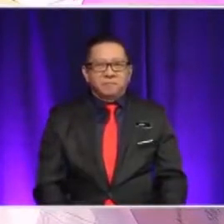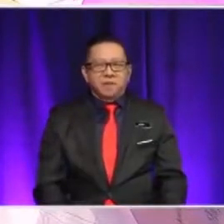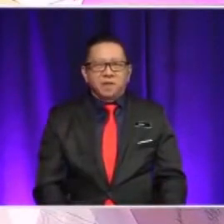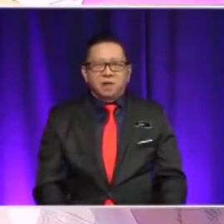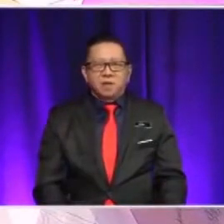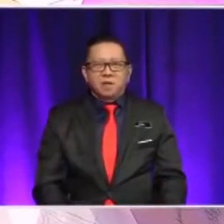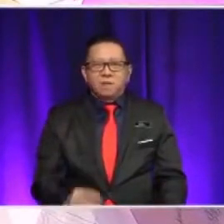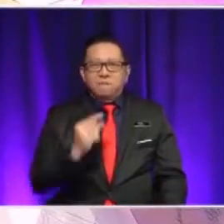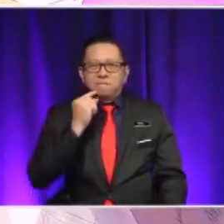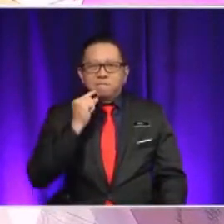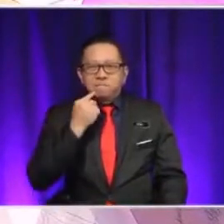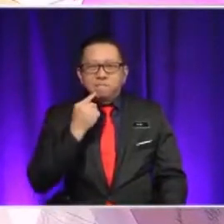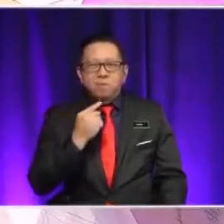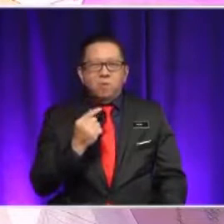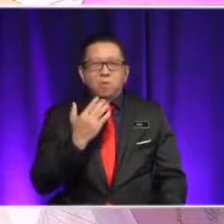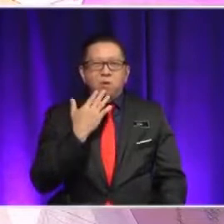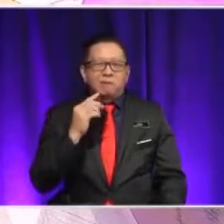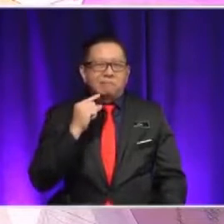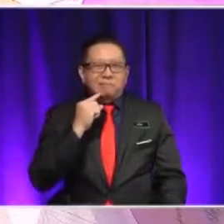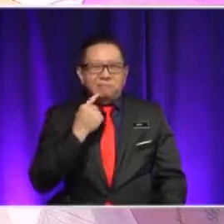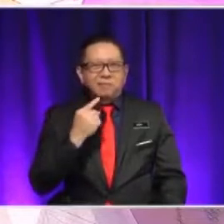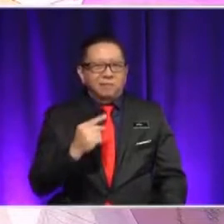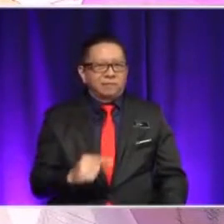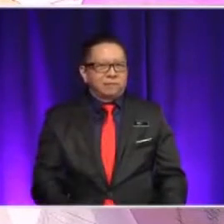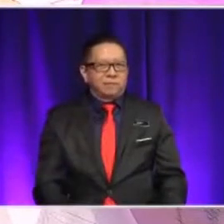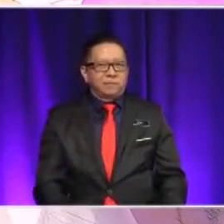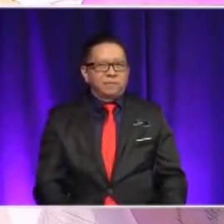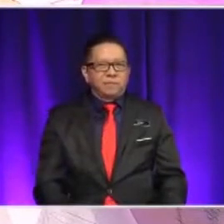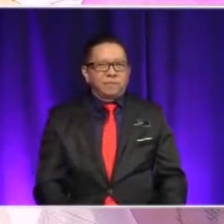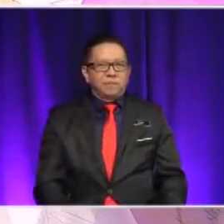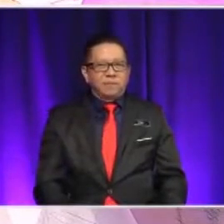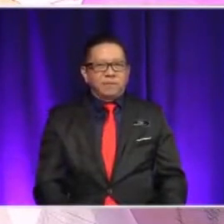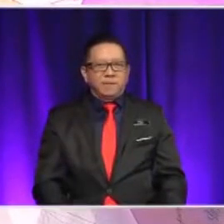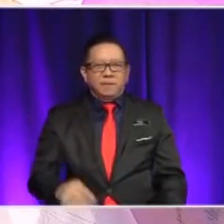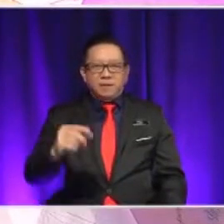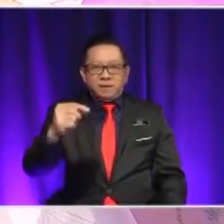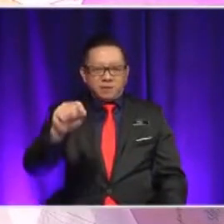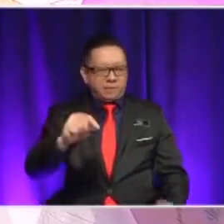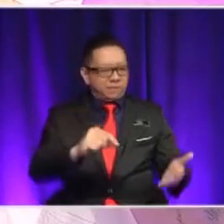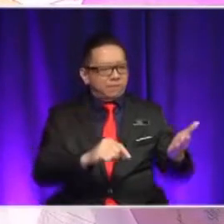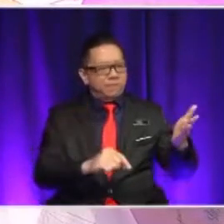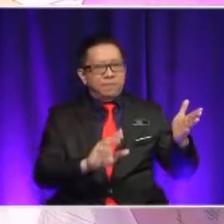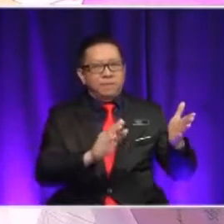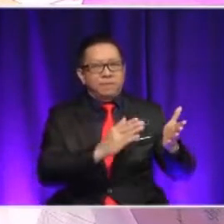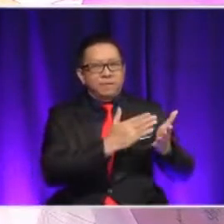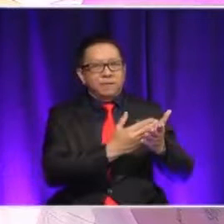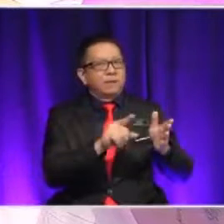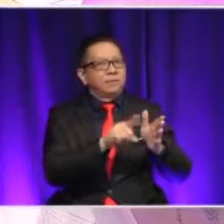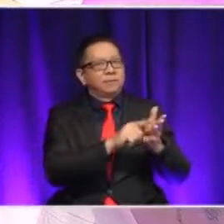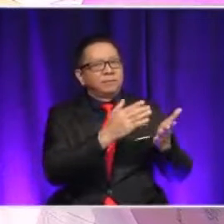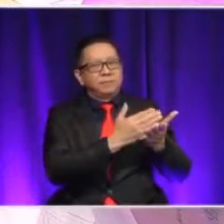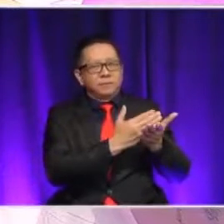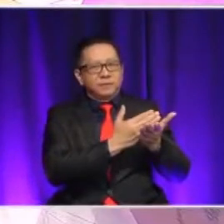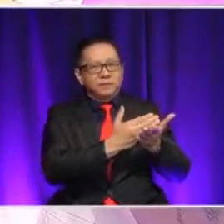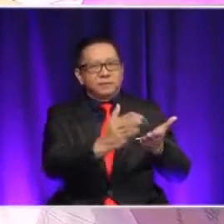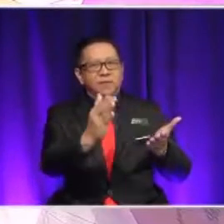peka biru yang ke oke tidak menitik tool kesapu